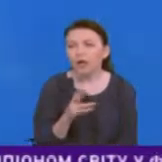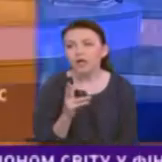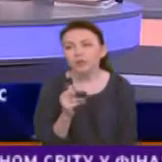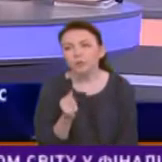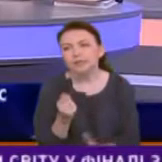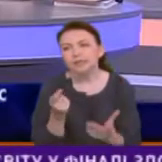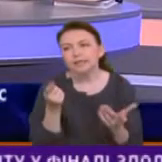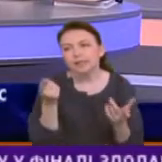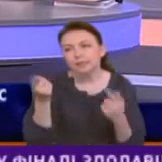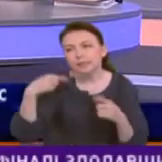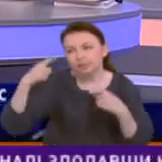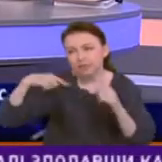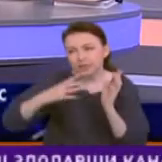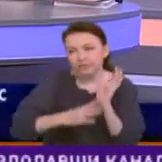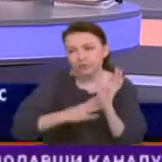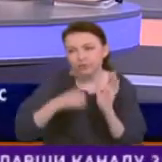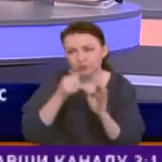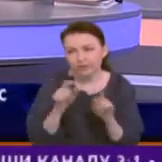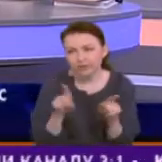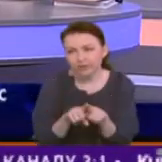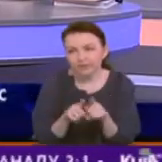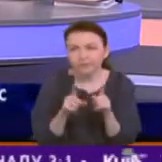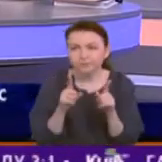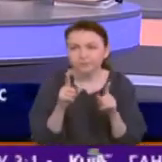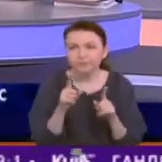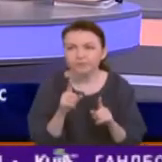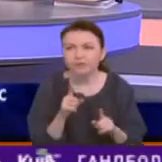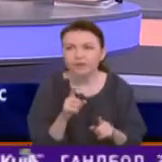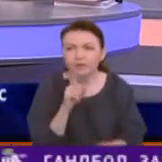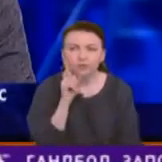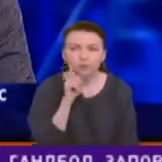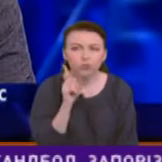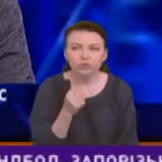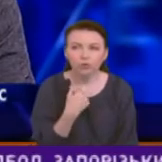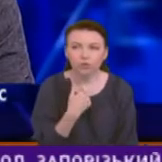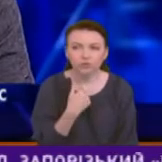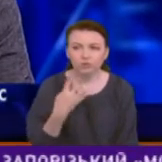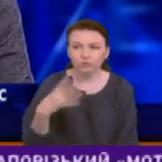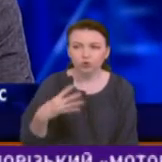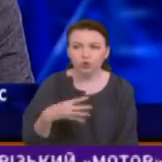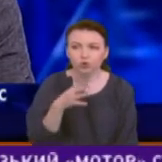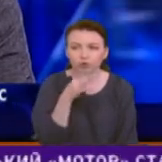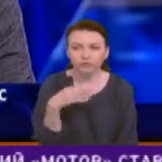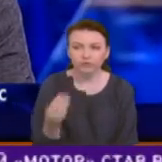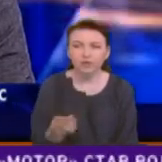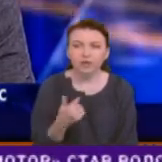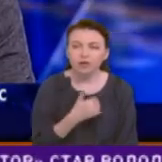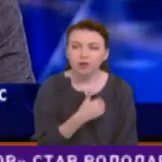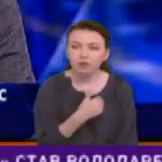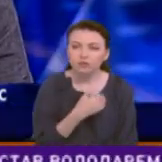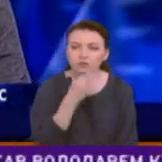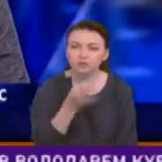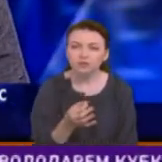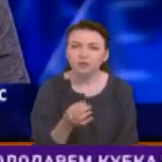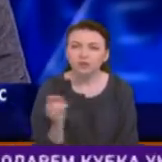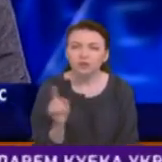фольклор початку 90-х років, при всій повазі справді до цієї жінки. До речі, молодий голос, я б вам дав років 40. Так я хотів би сказати, що, ну,